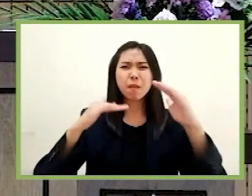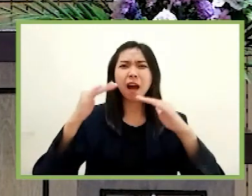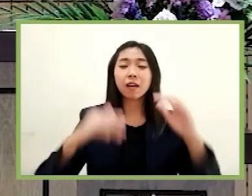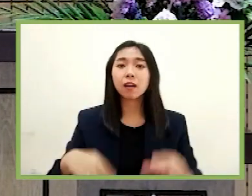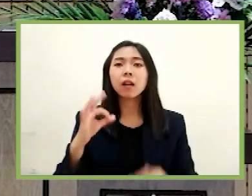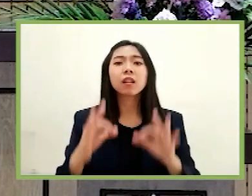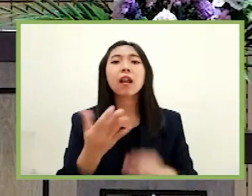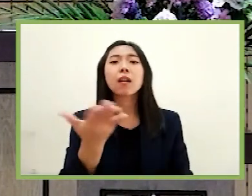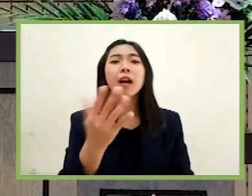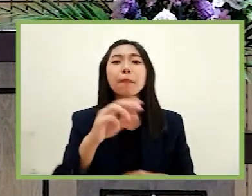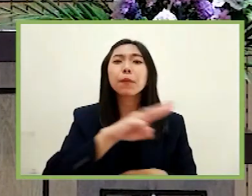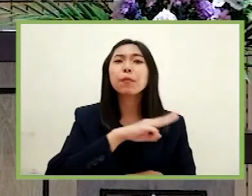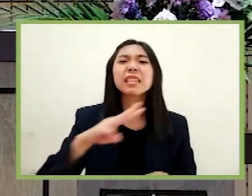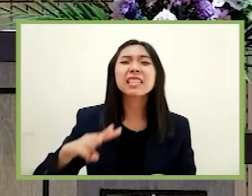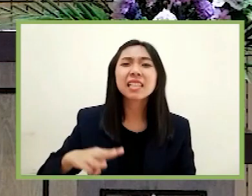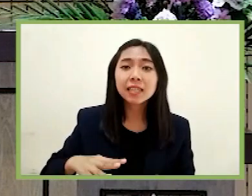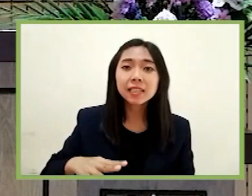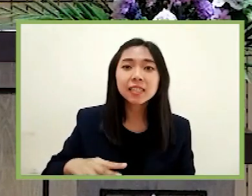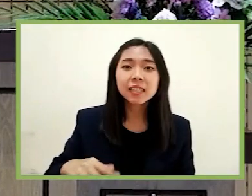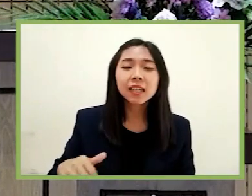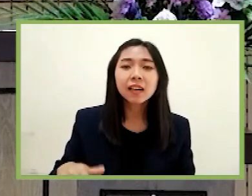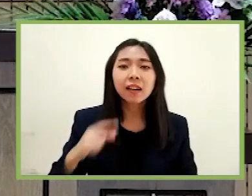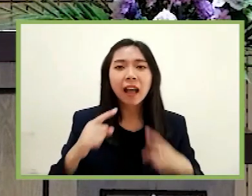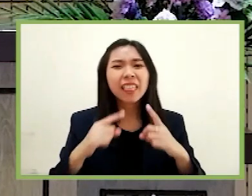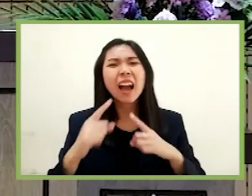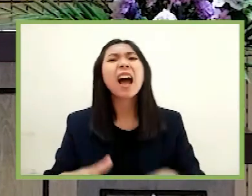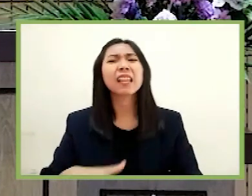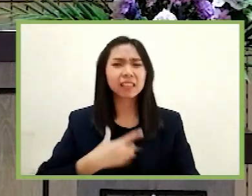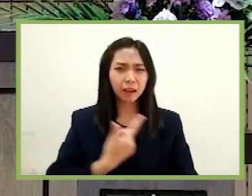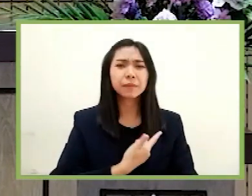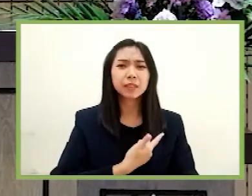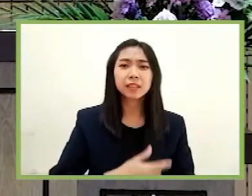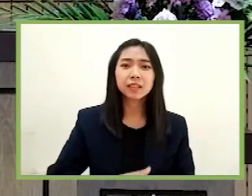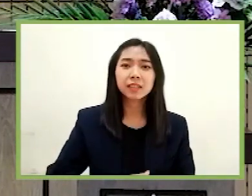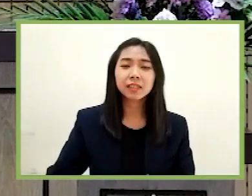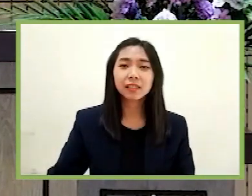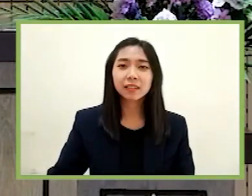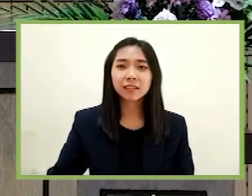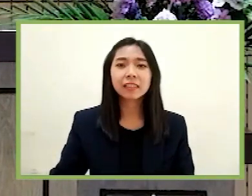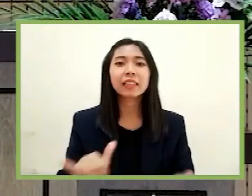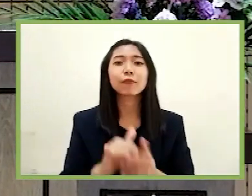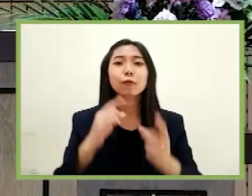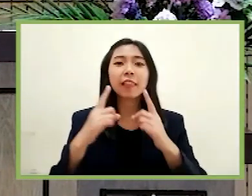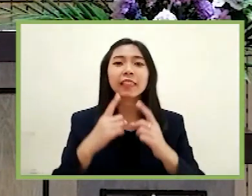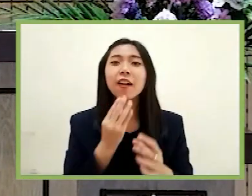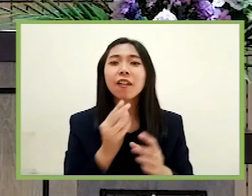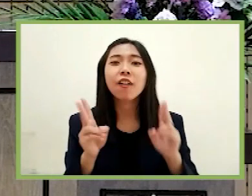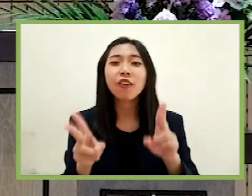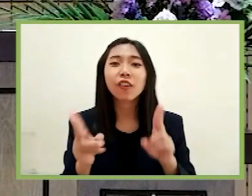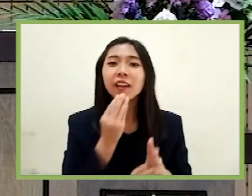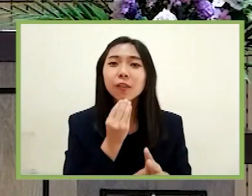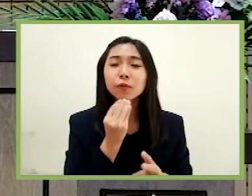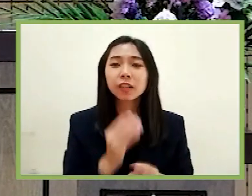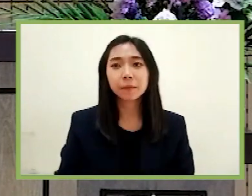Mesias katakan terus terang kepada kami sudah segera Saya membayangkan bisa jadi